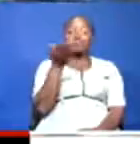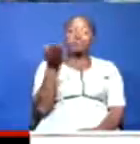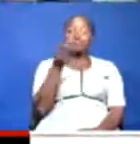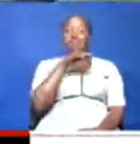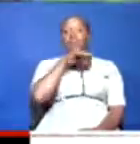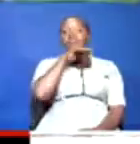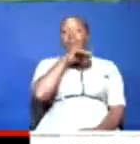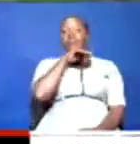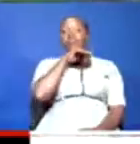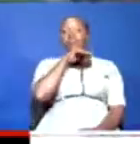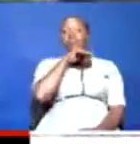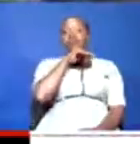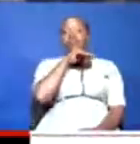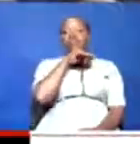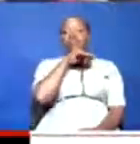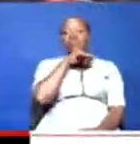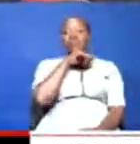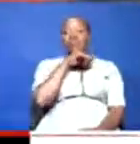Odinga.